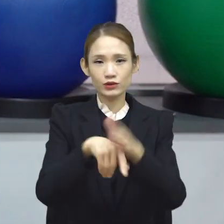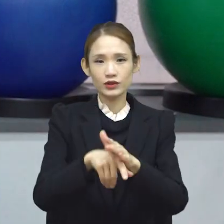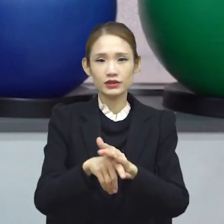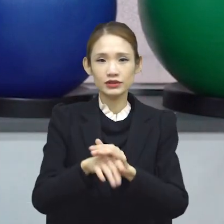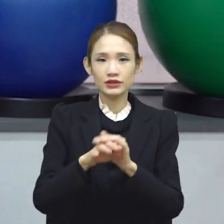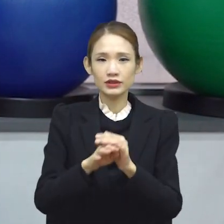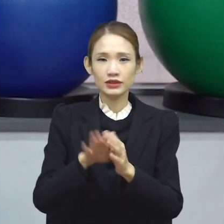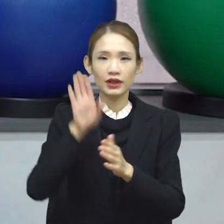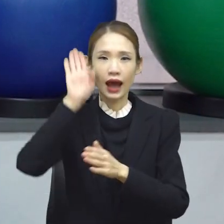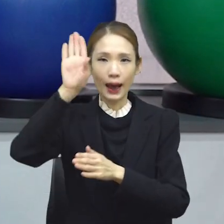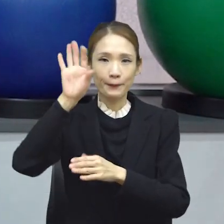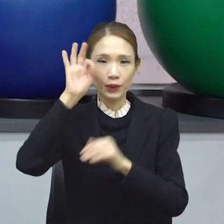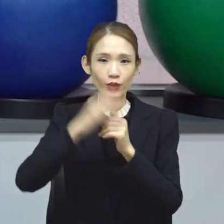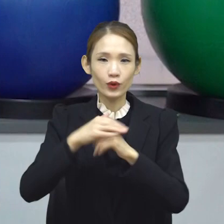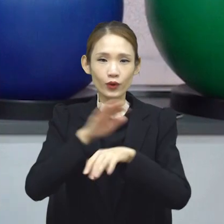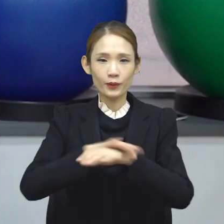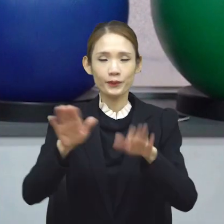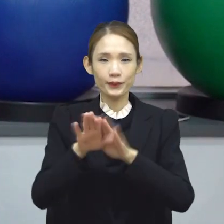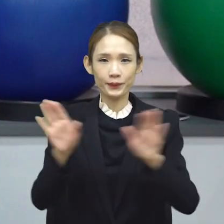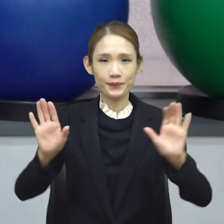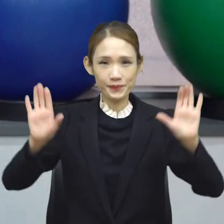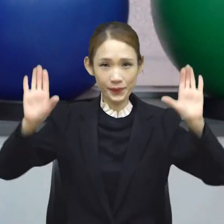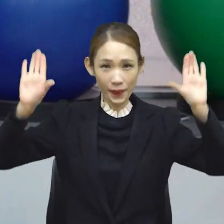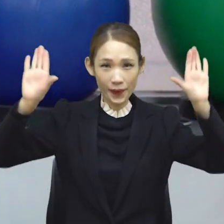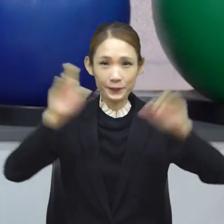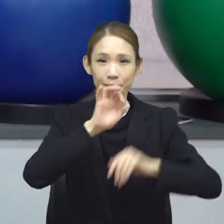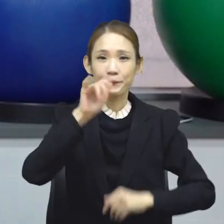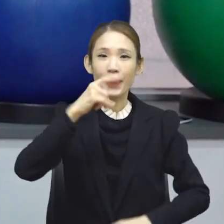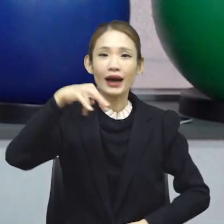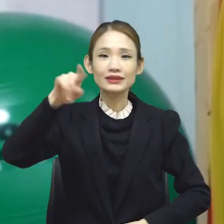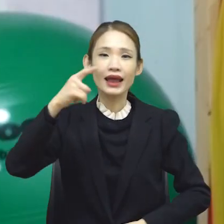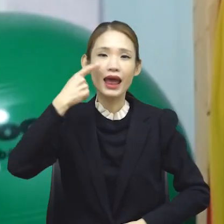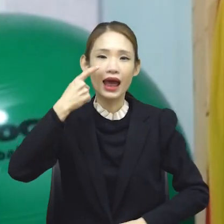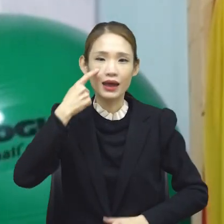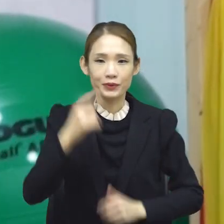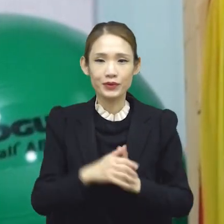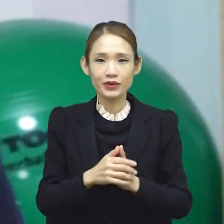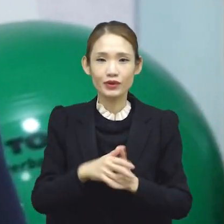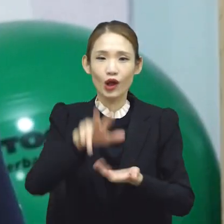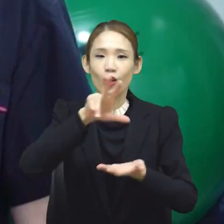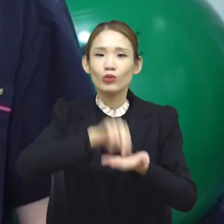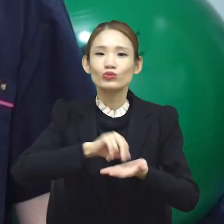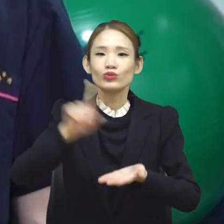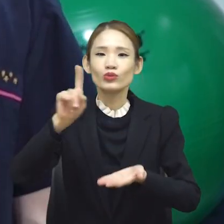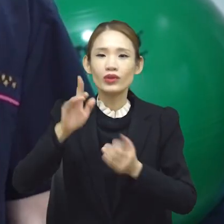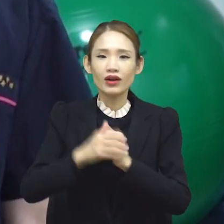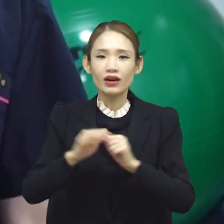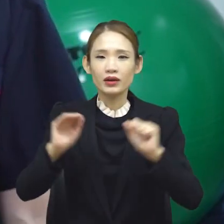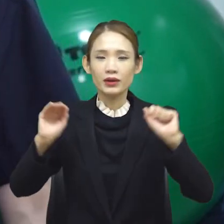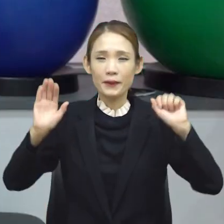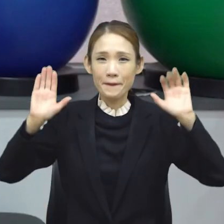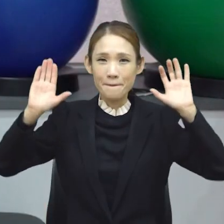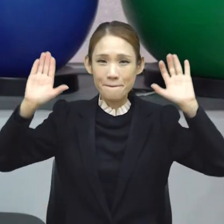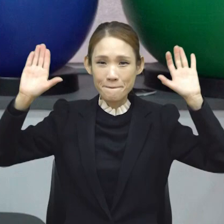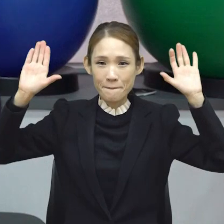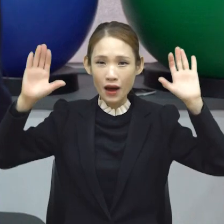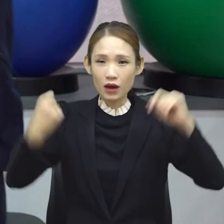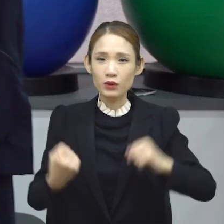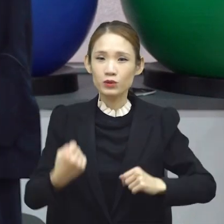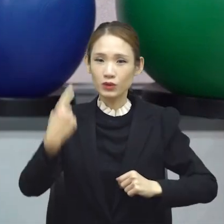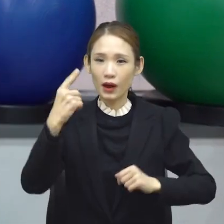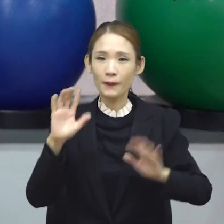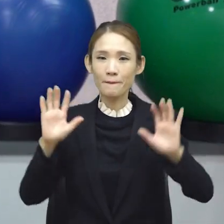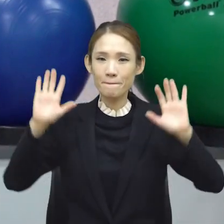보시고 만세 해보세요. 만세 양팔을. 만세. 그렇죠. 근데 우선 여기서도 문제가 보이는 게 만세를 하자마자 팔로 올리는